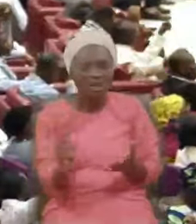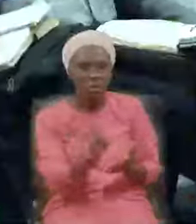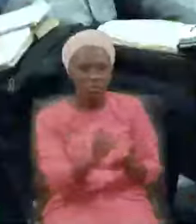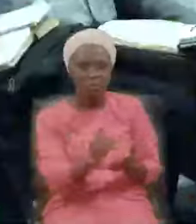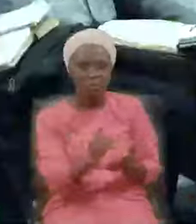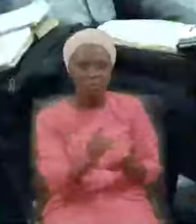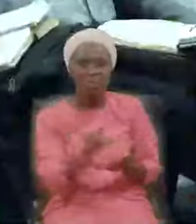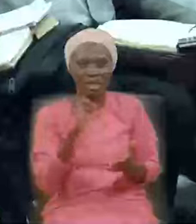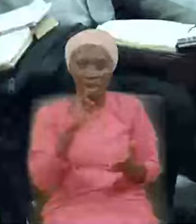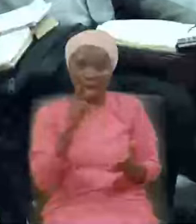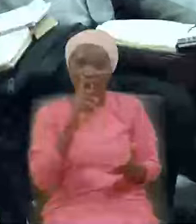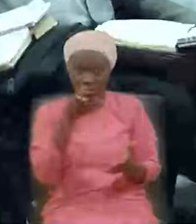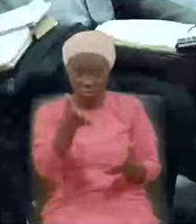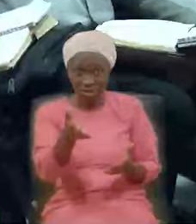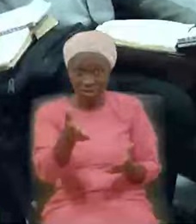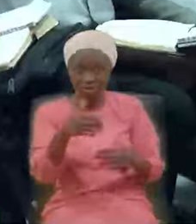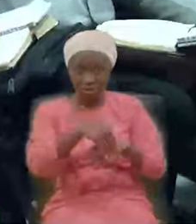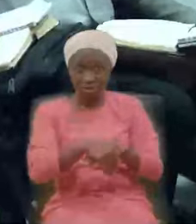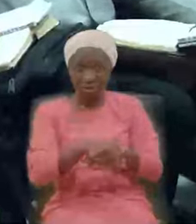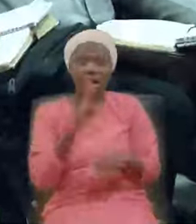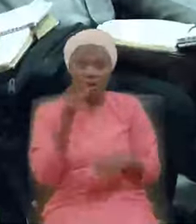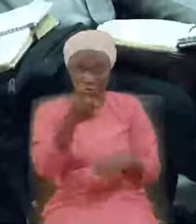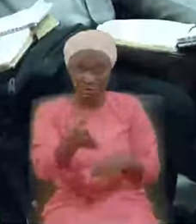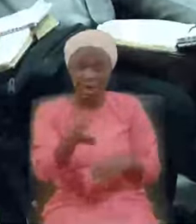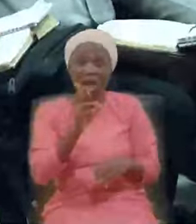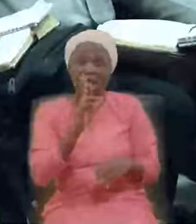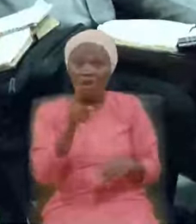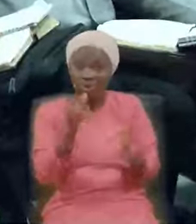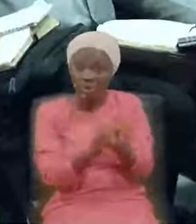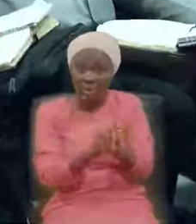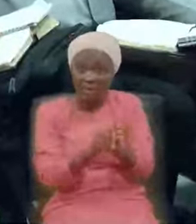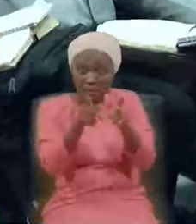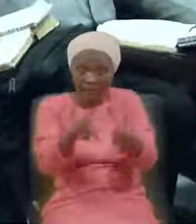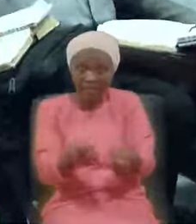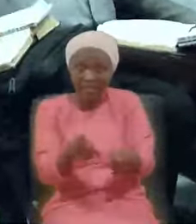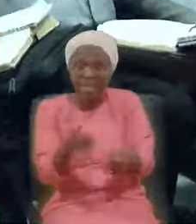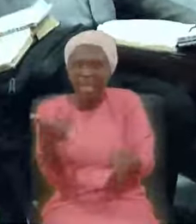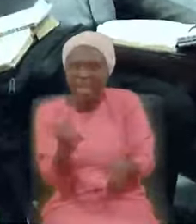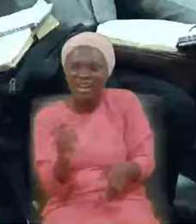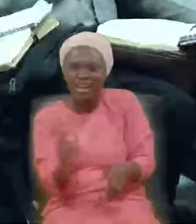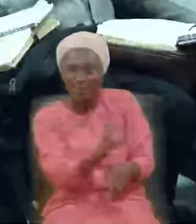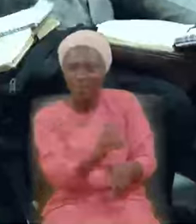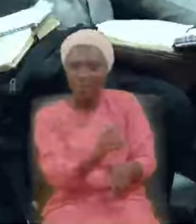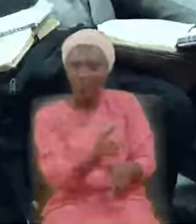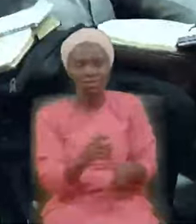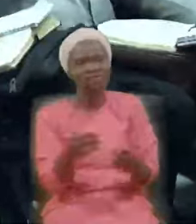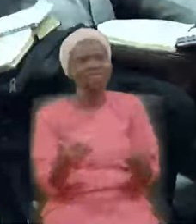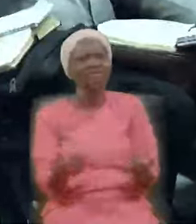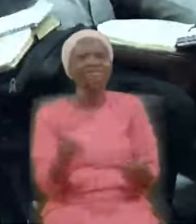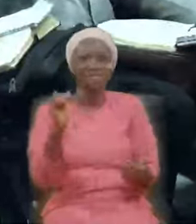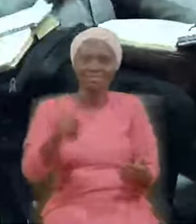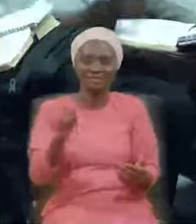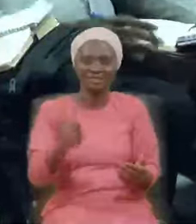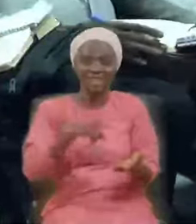Est-ce que le quelqu'un-là est là ce soir? Est-ce que vous en êtes sûr? Ah, ce soir, les problèmes sont